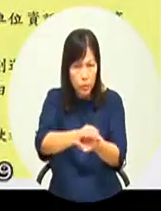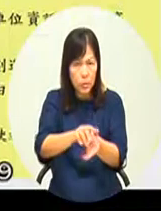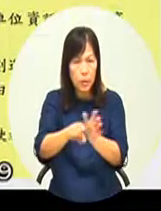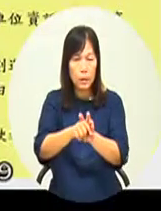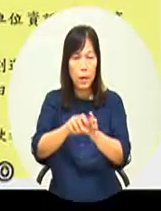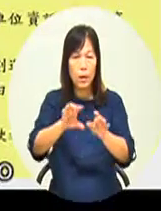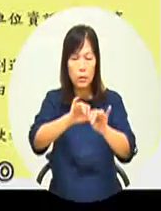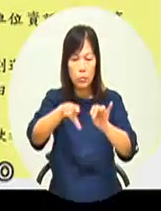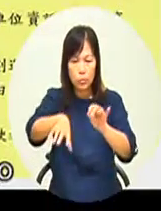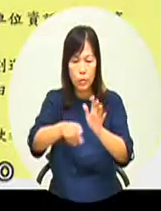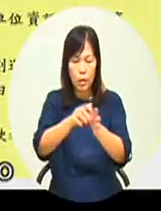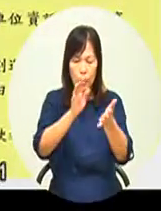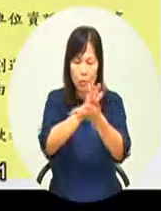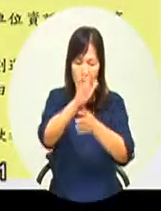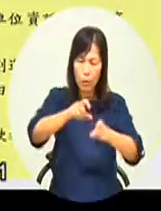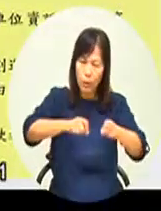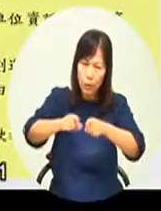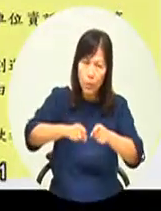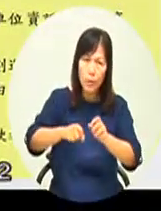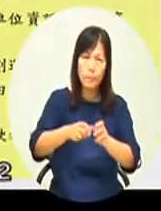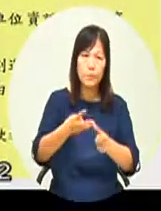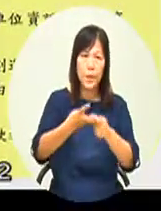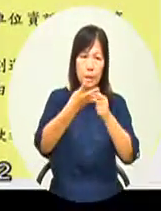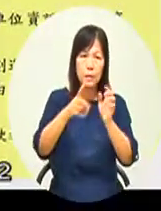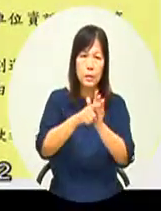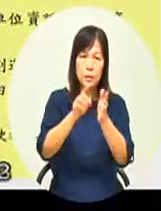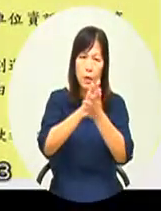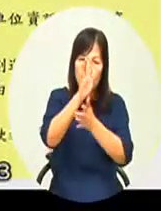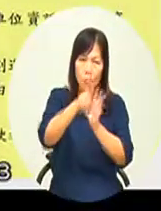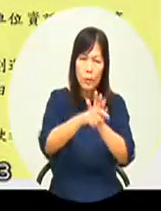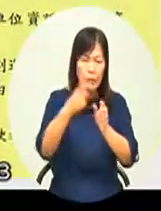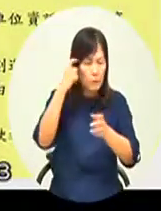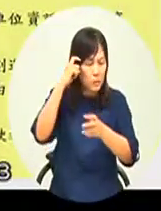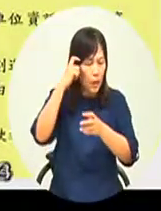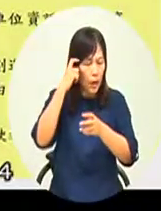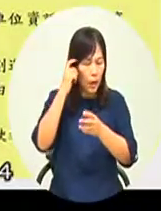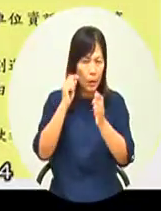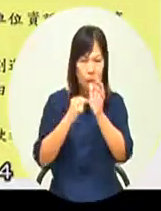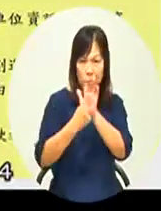地未来规划的运用情形，那第四个就是未考量